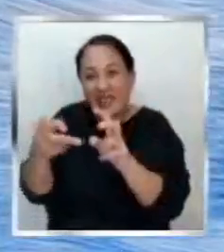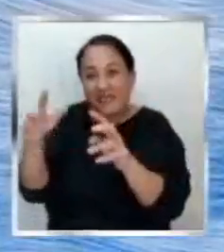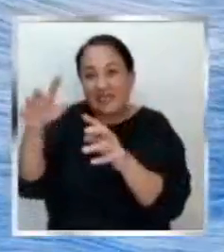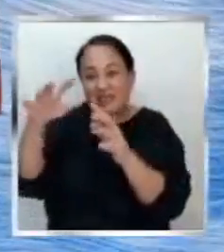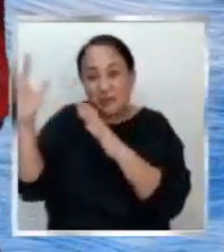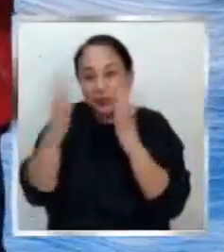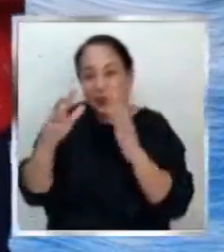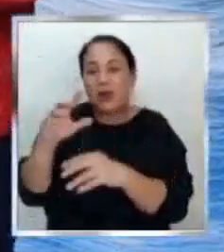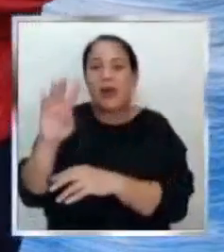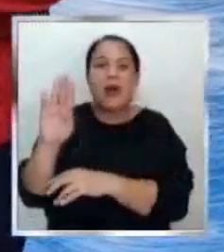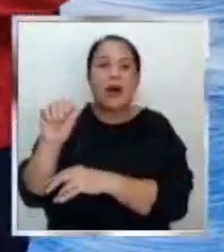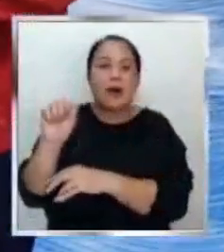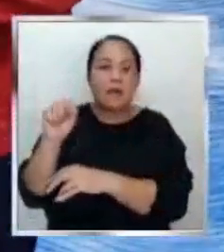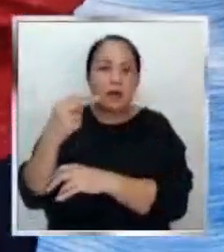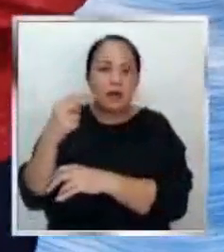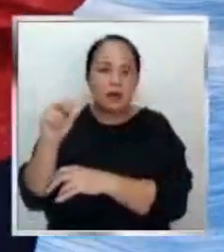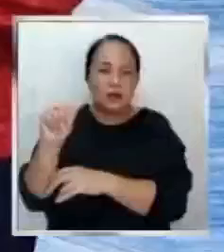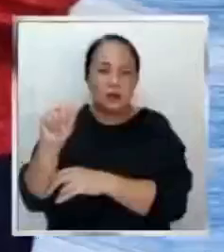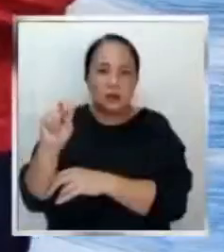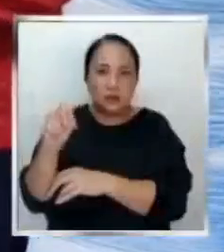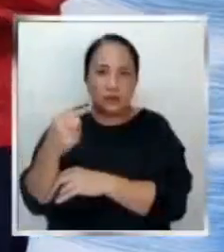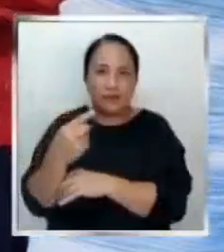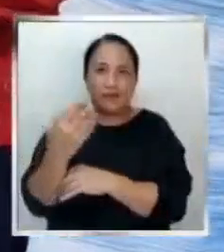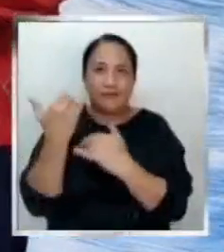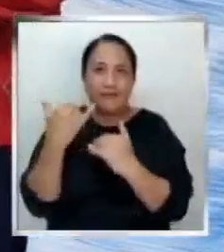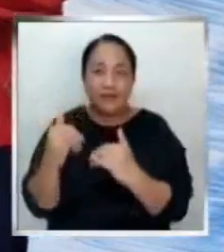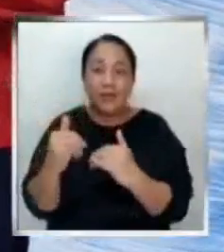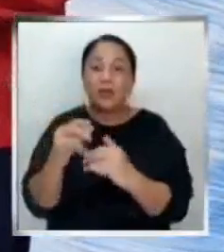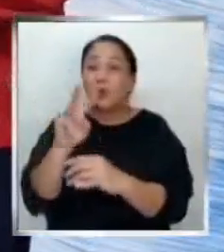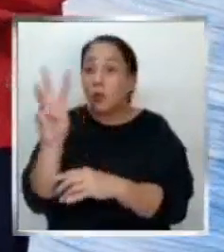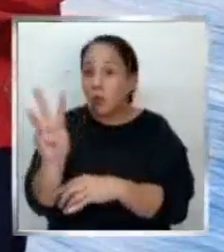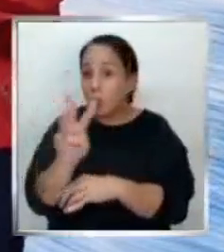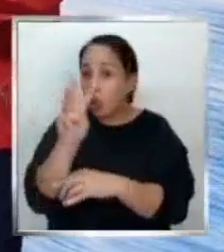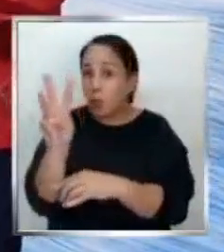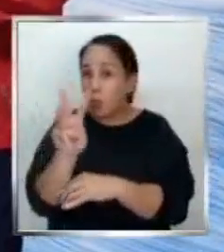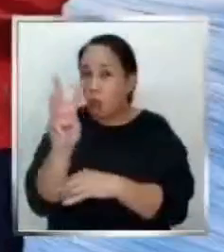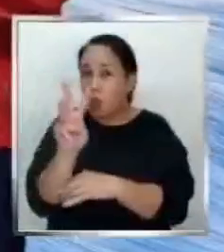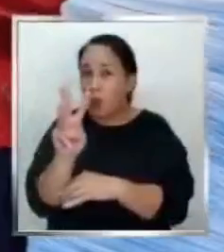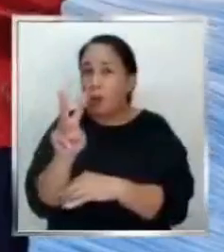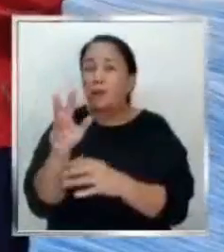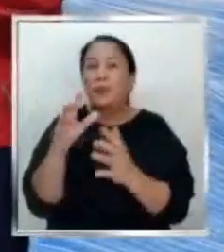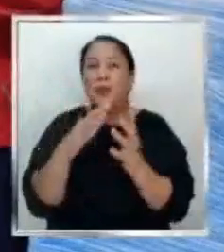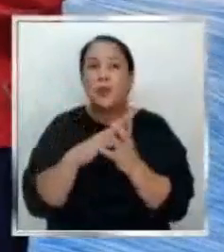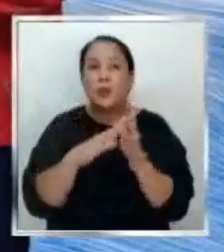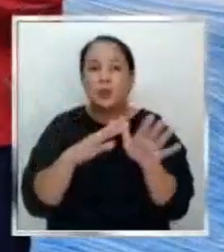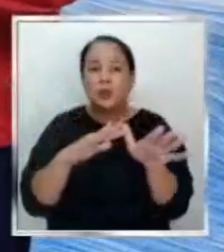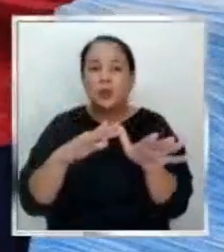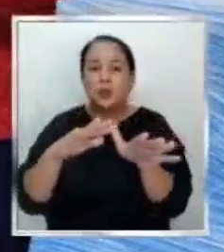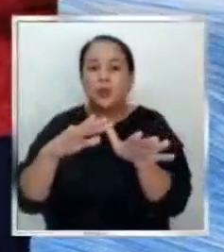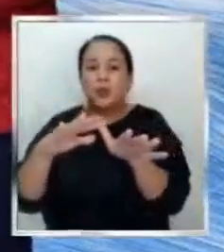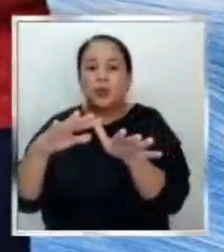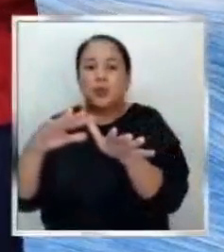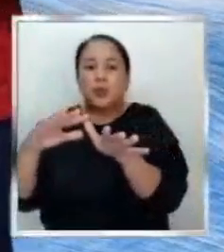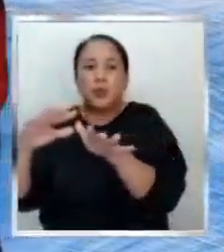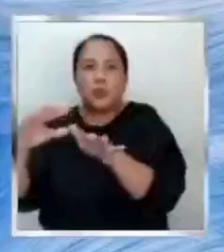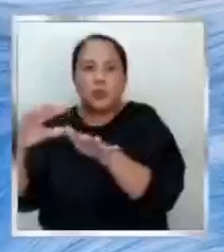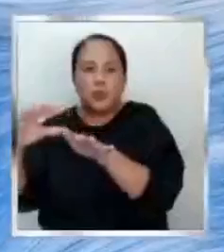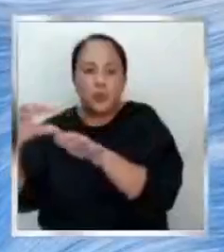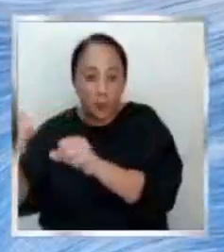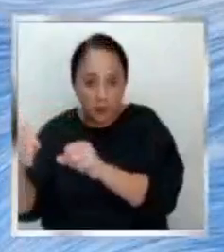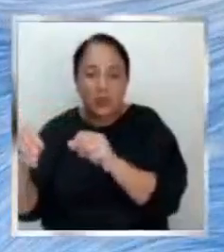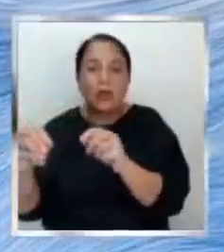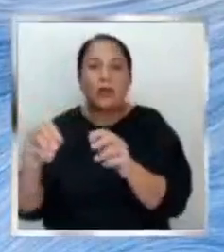At mga kapuso, sa Miyerkules, halos unti-unti po lalayo na yan simula Miyerkules Santo,